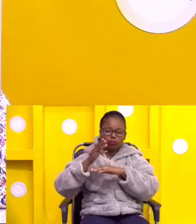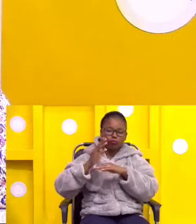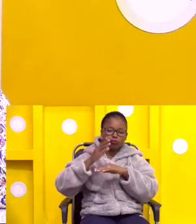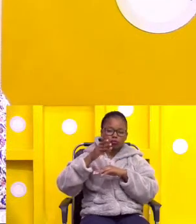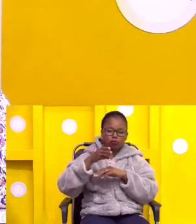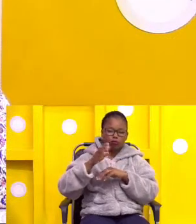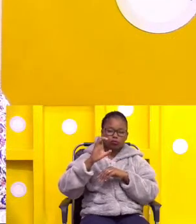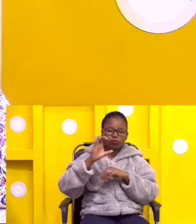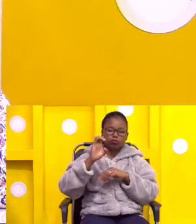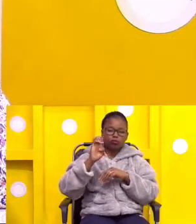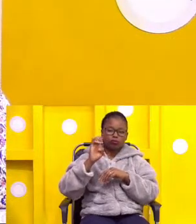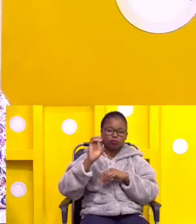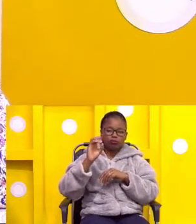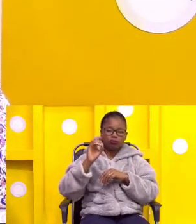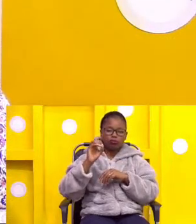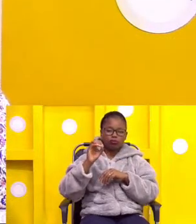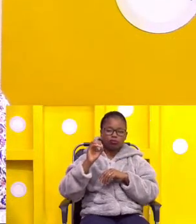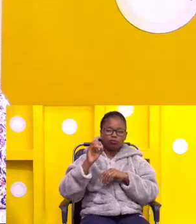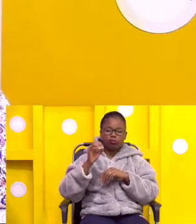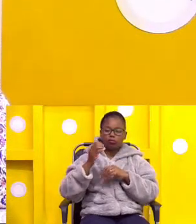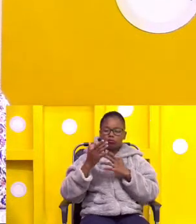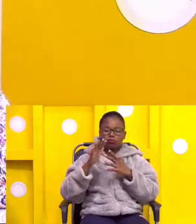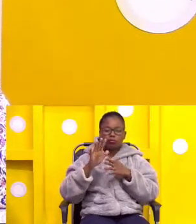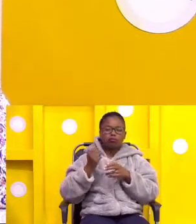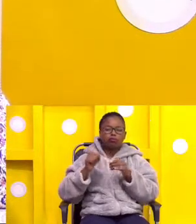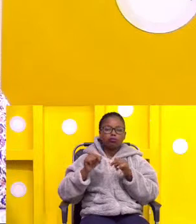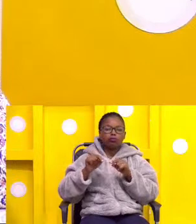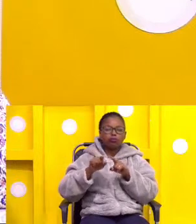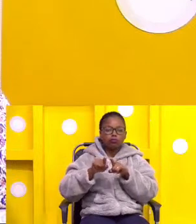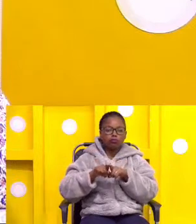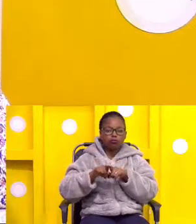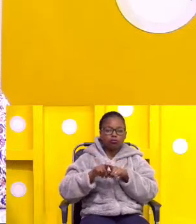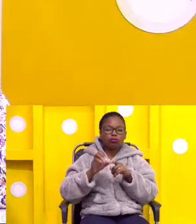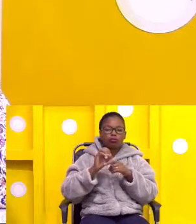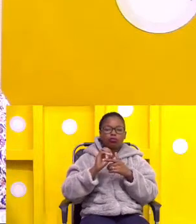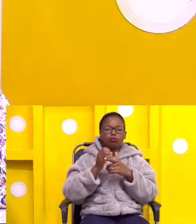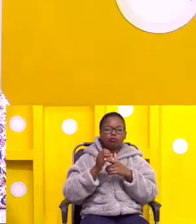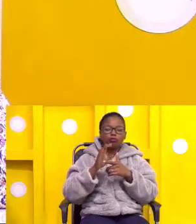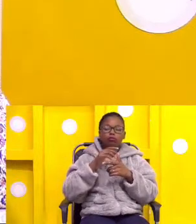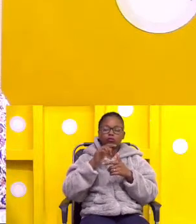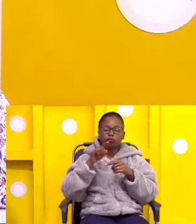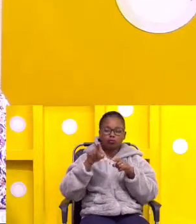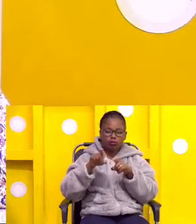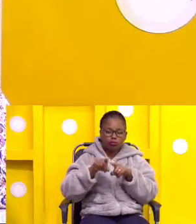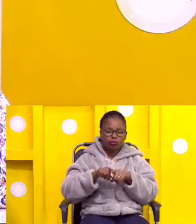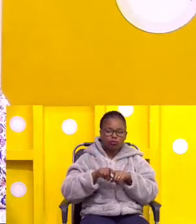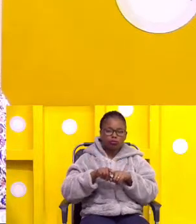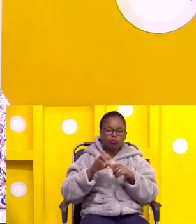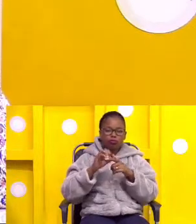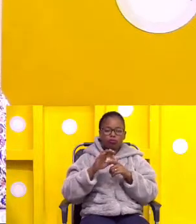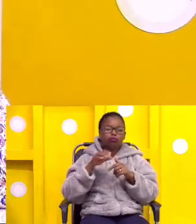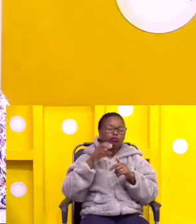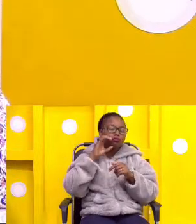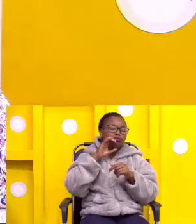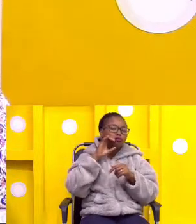CEO waku kabu niyo ni your sister. Ni your brother. Ni your